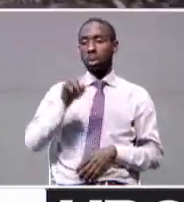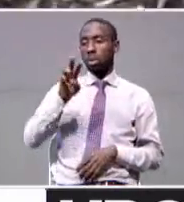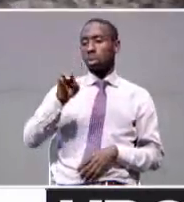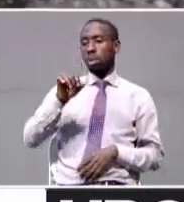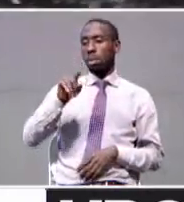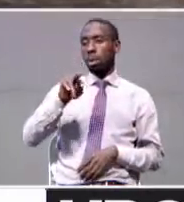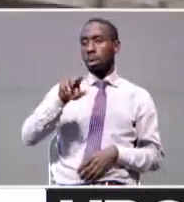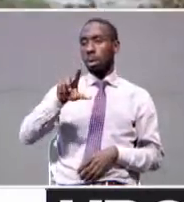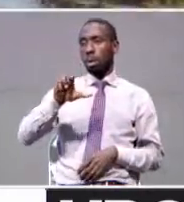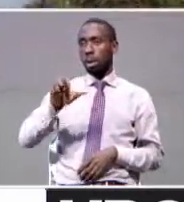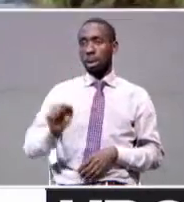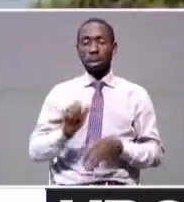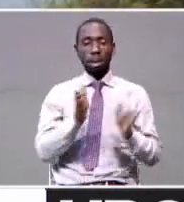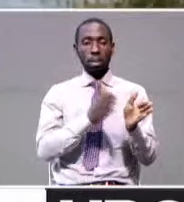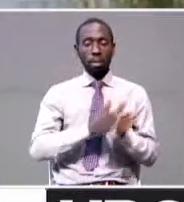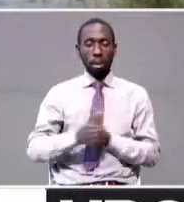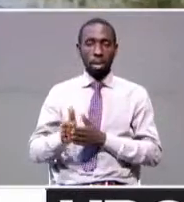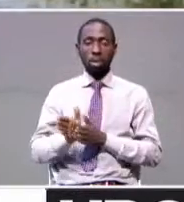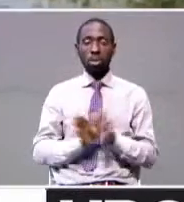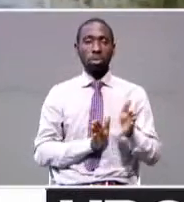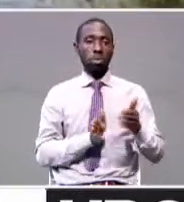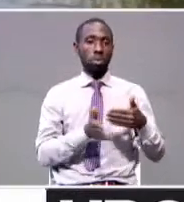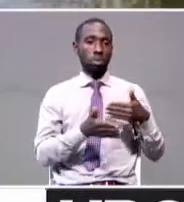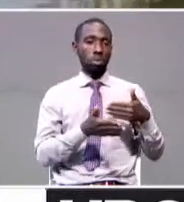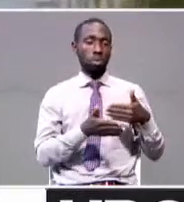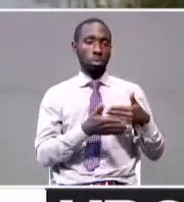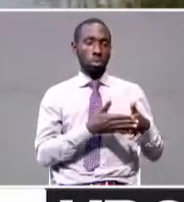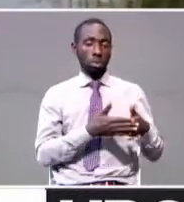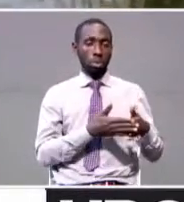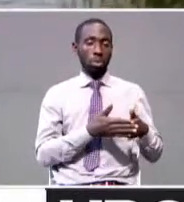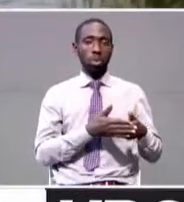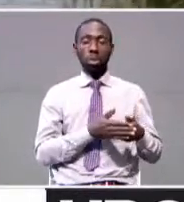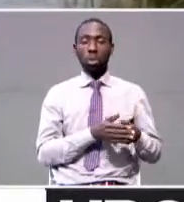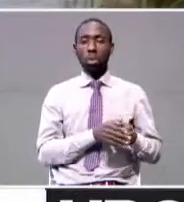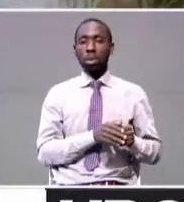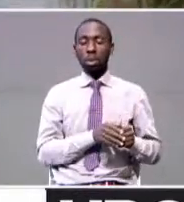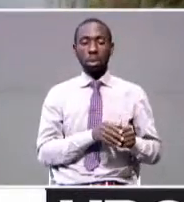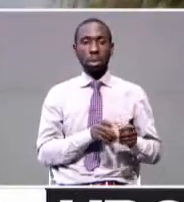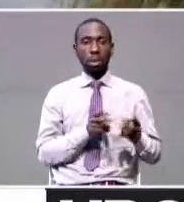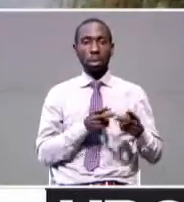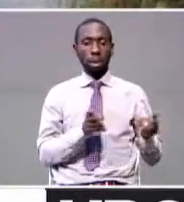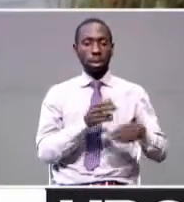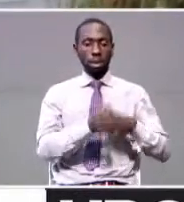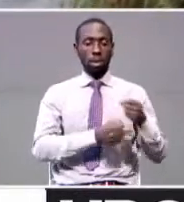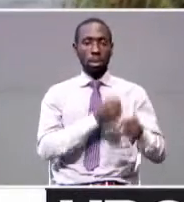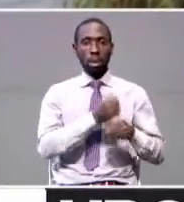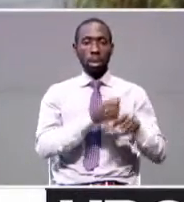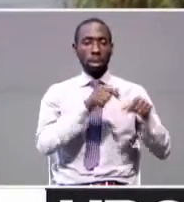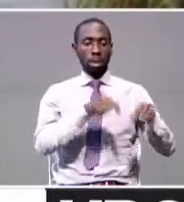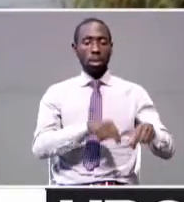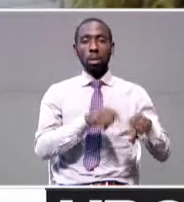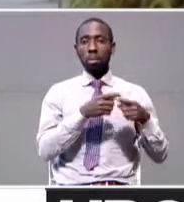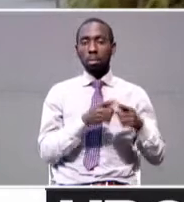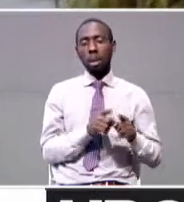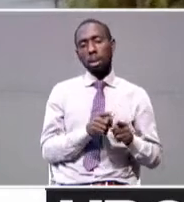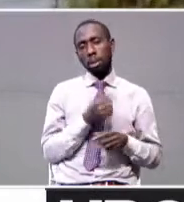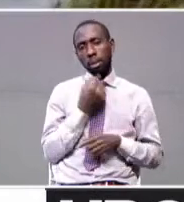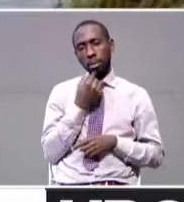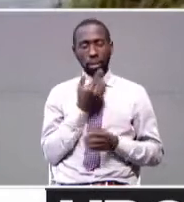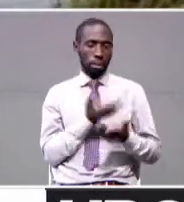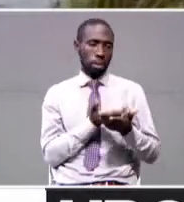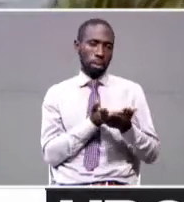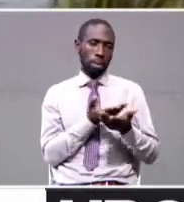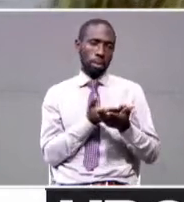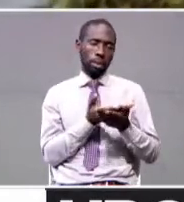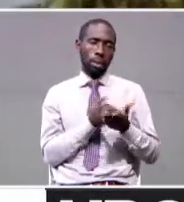yali egenda kugalibwa ku ntandikwa y'omwezi ogw'omukaaga omwaka guno, naye olw'okusaba kw'abavubi n'abagikakkalabizaako emirimu